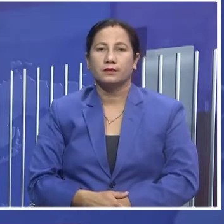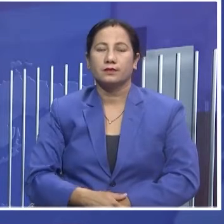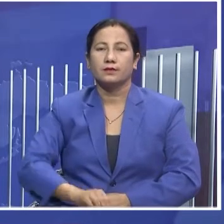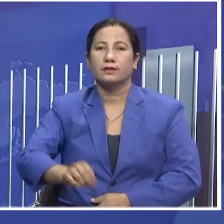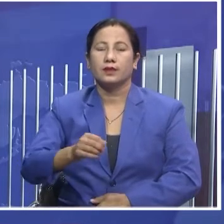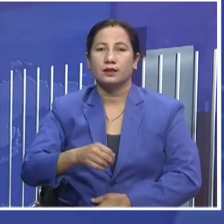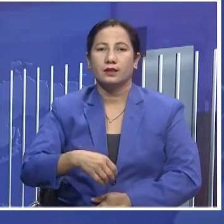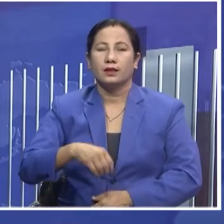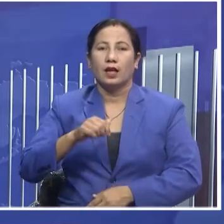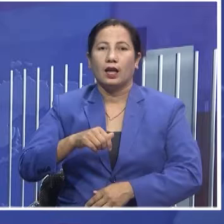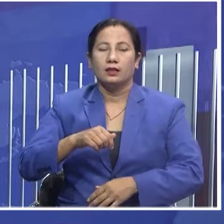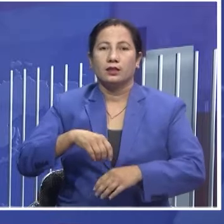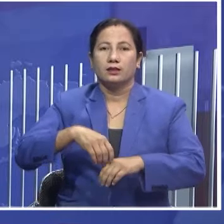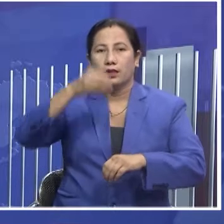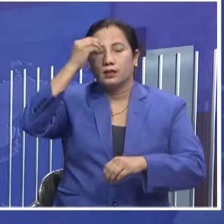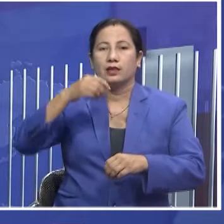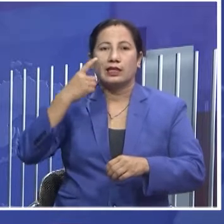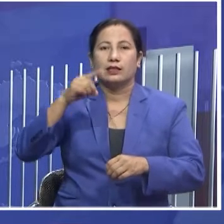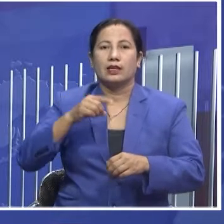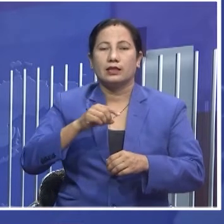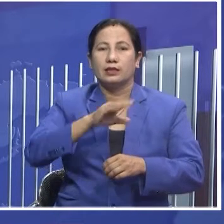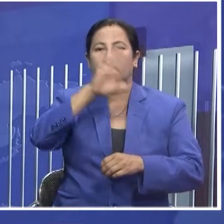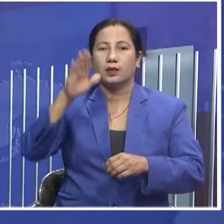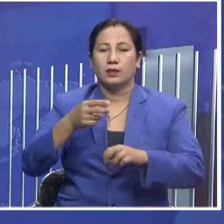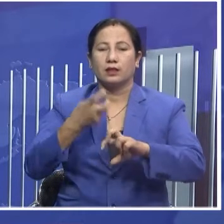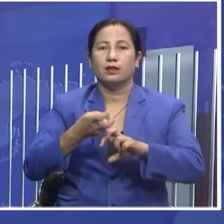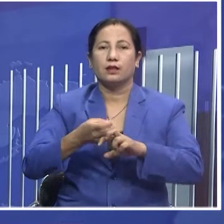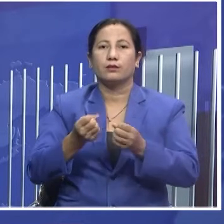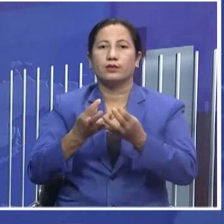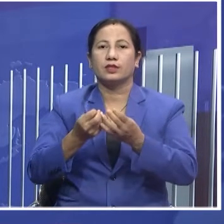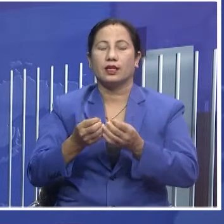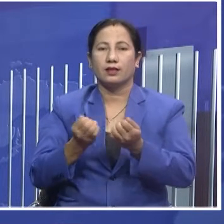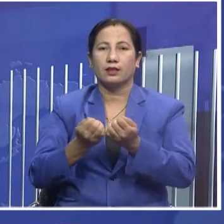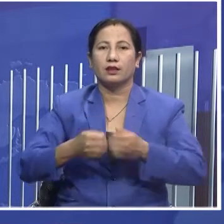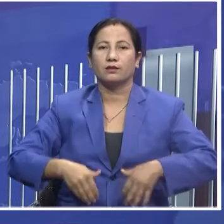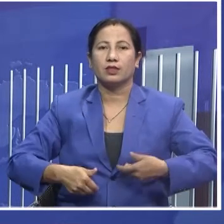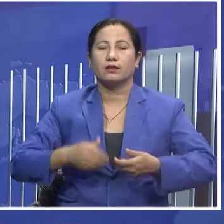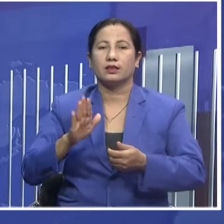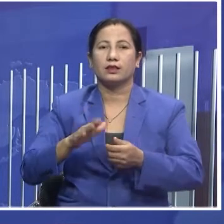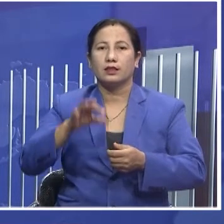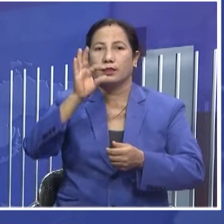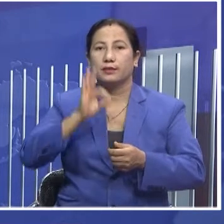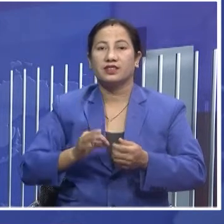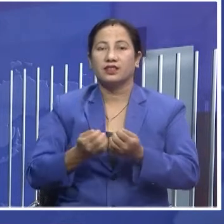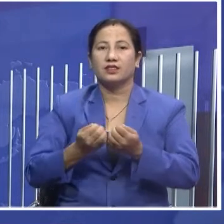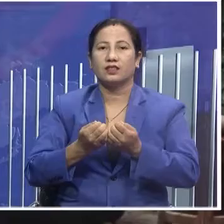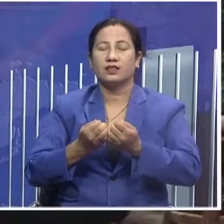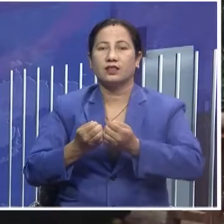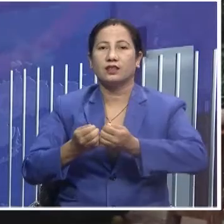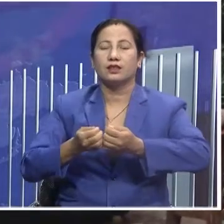आश्विन संक्रान्तिका दिन आज निर्माणका देवता विश्वकर्मा बाबाको पूजा आराधना गरेर मनाइँदैछ। विशेष गरी